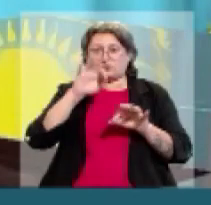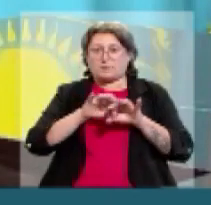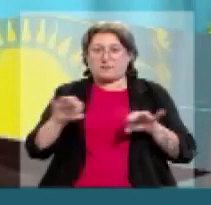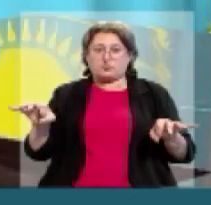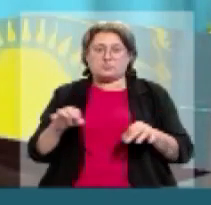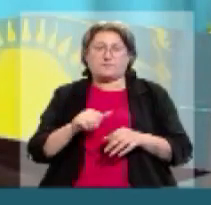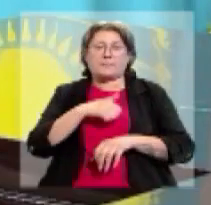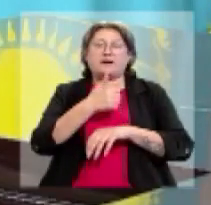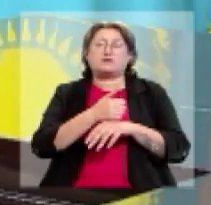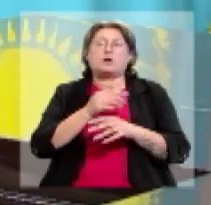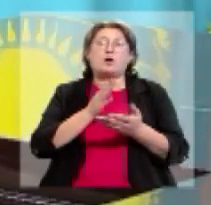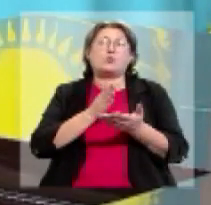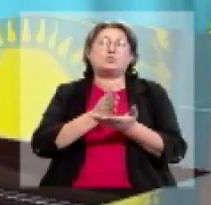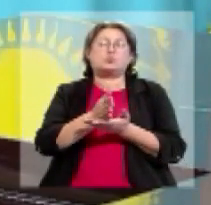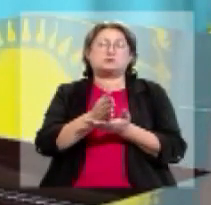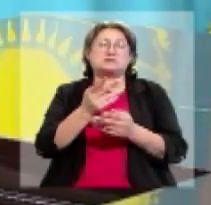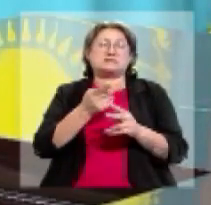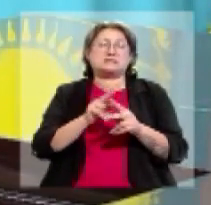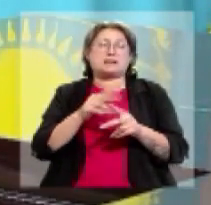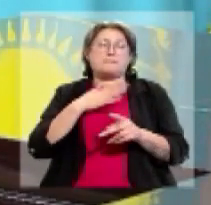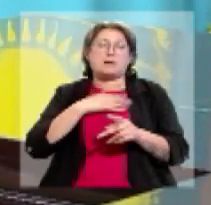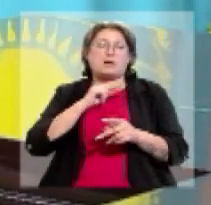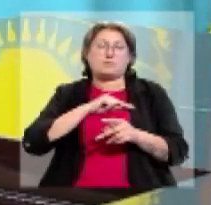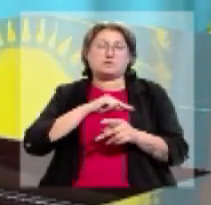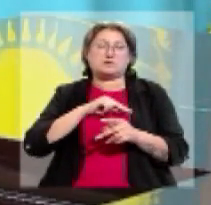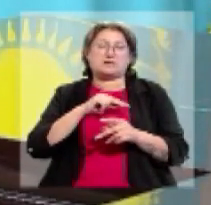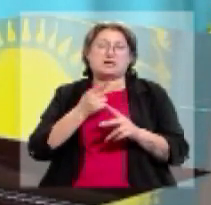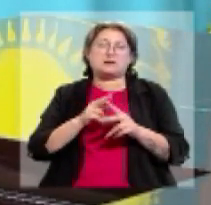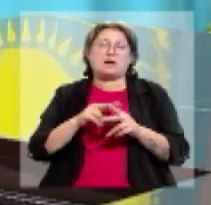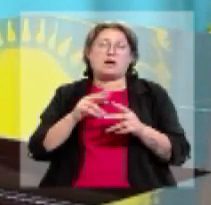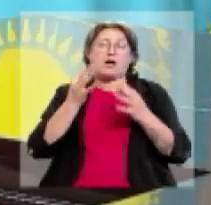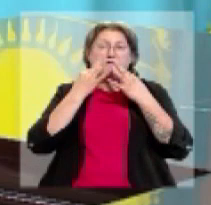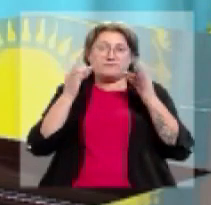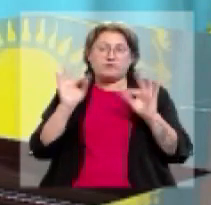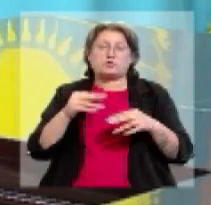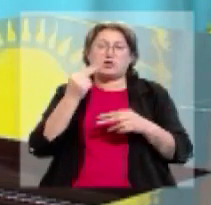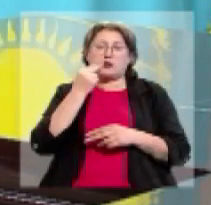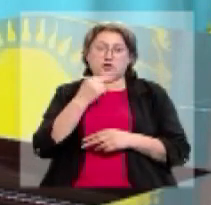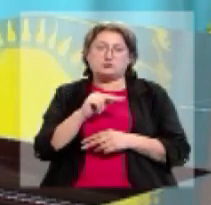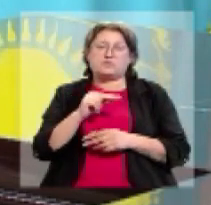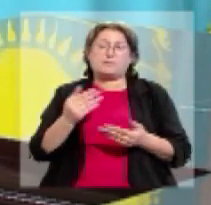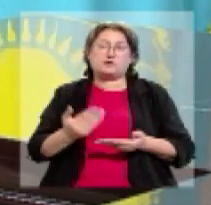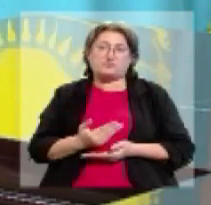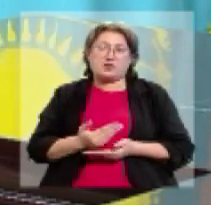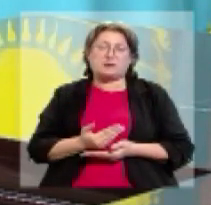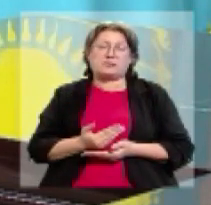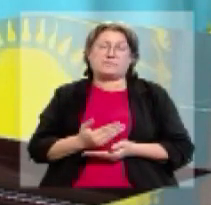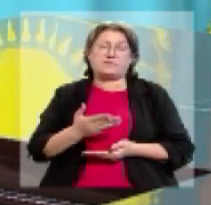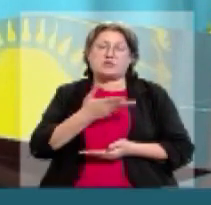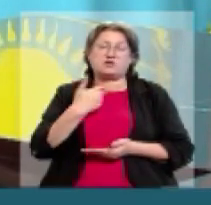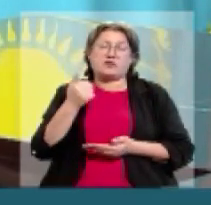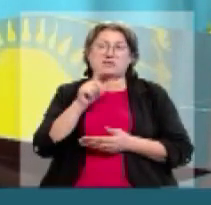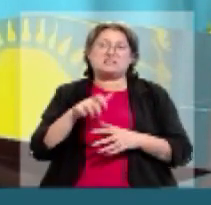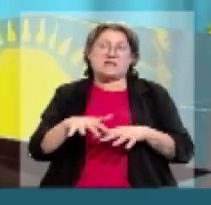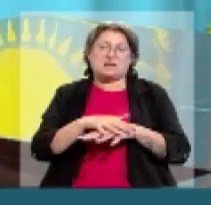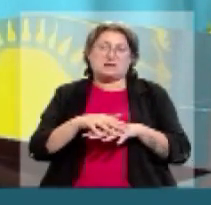водопровода. Основной курс именно моей работы – это комфортное и качественное проживание нашего